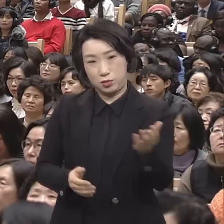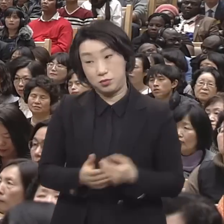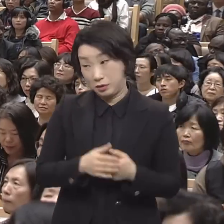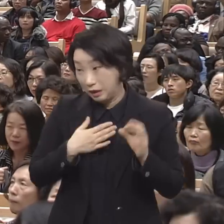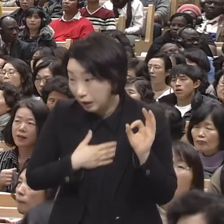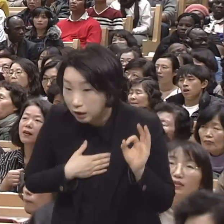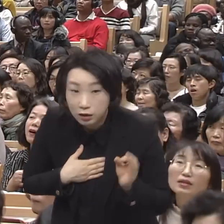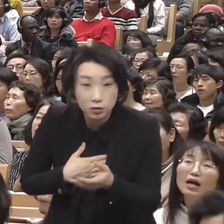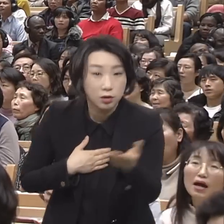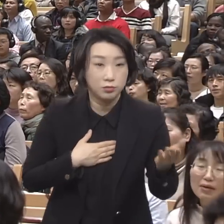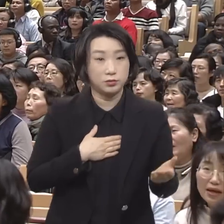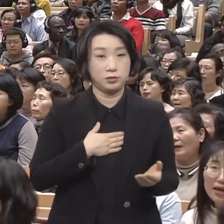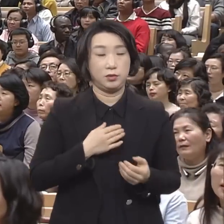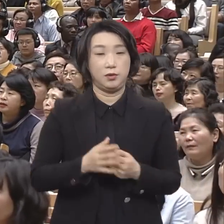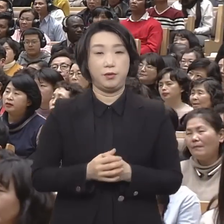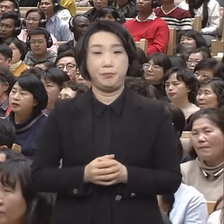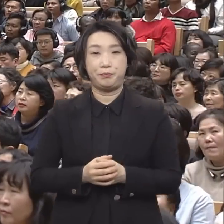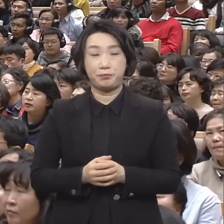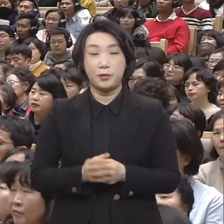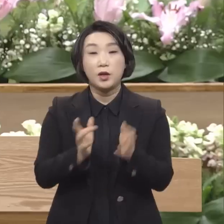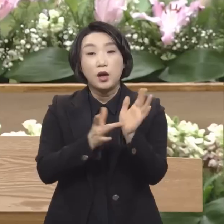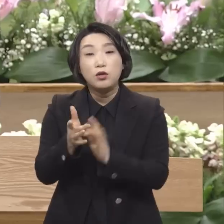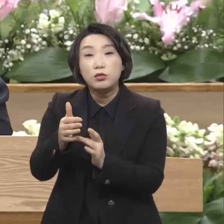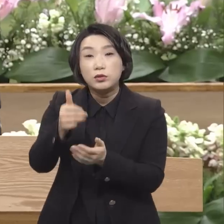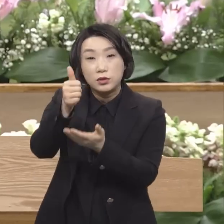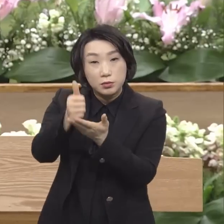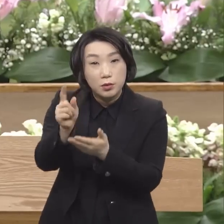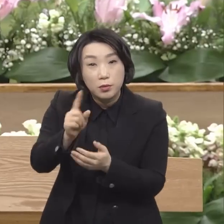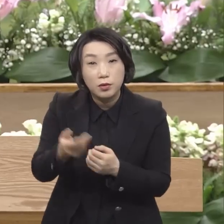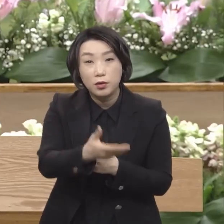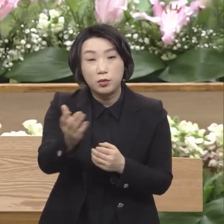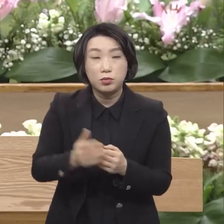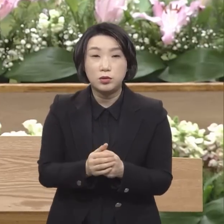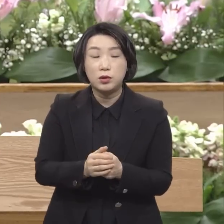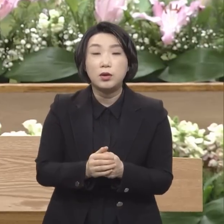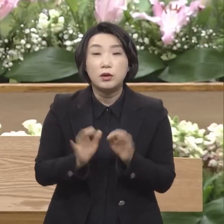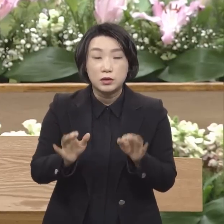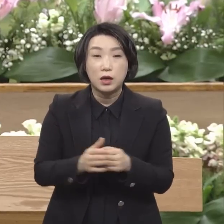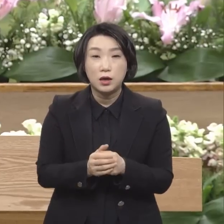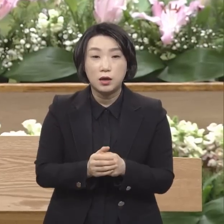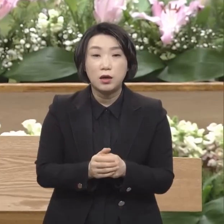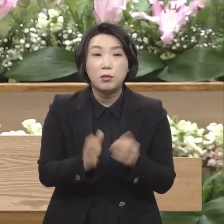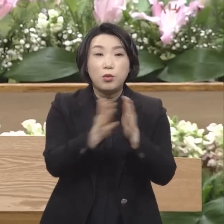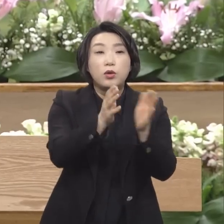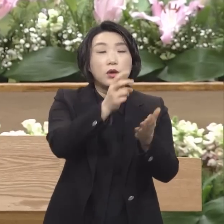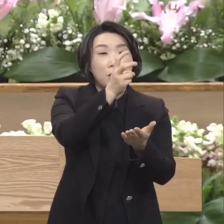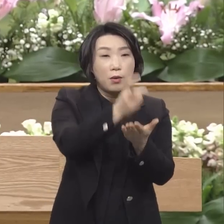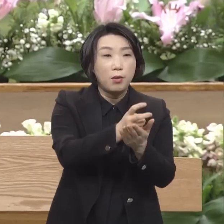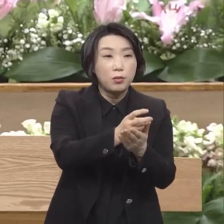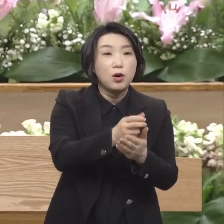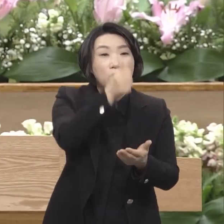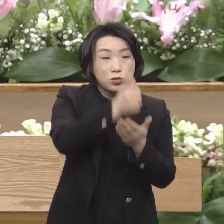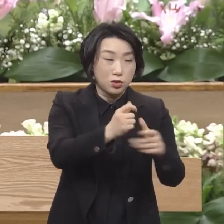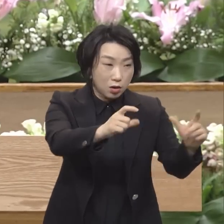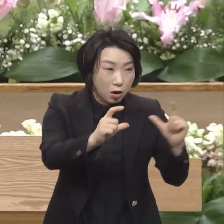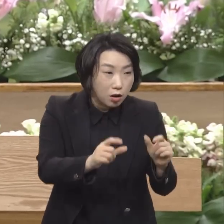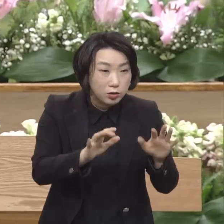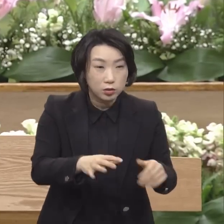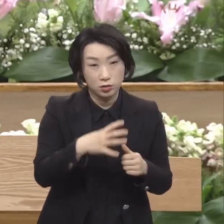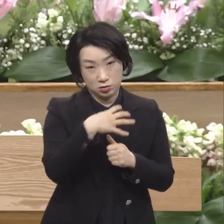무슨 말인지 이해가 됩니까? 예수님은 몽학선생 율법의 종주에서 해방시키러